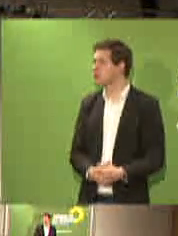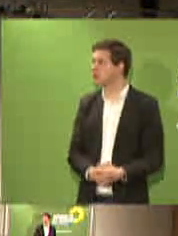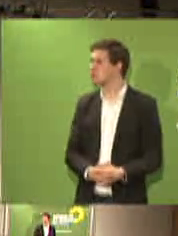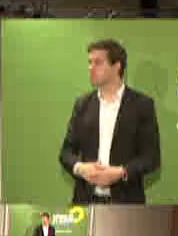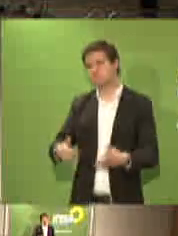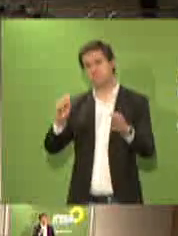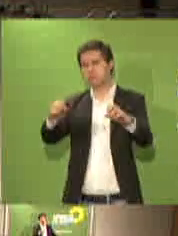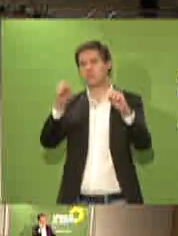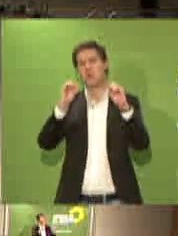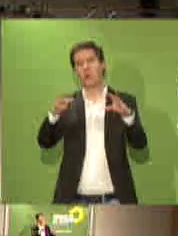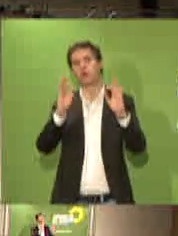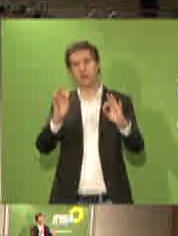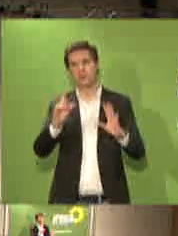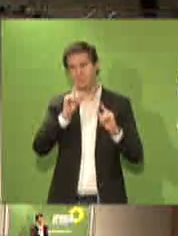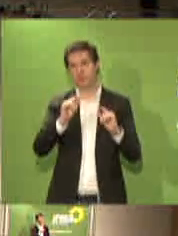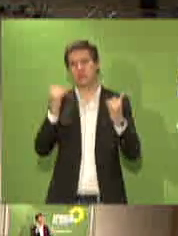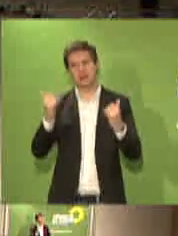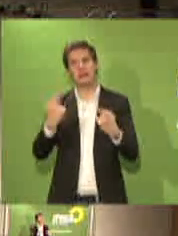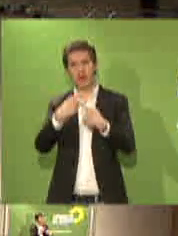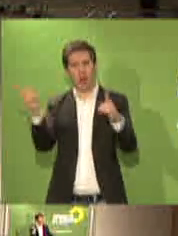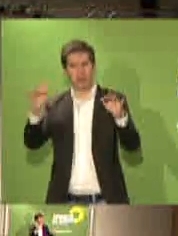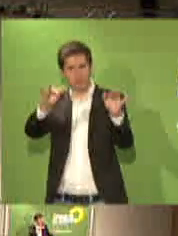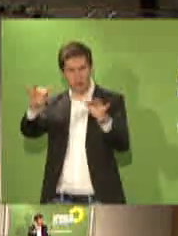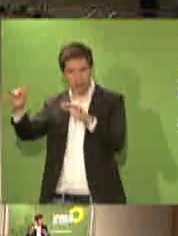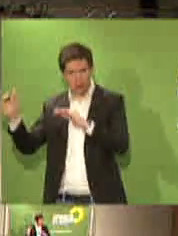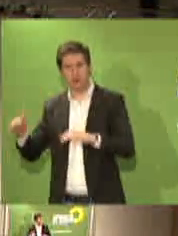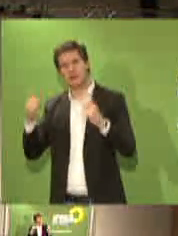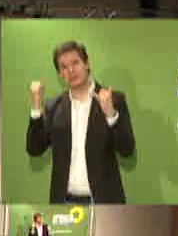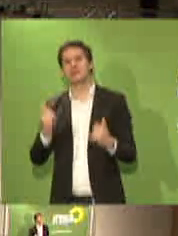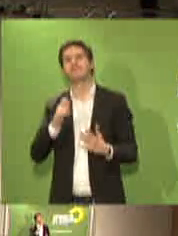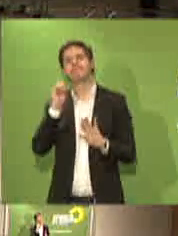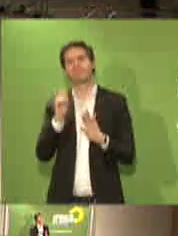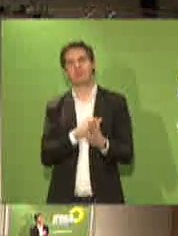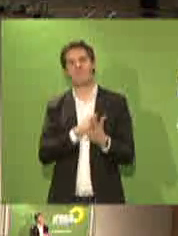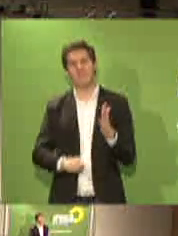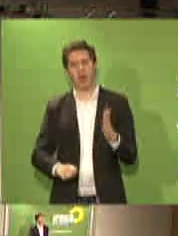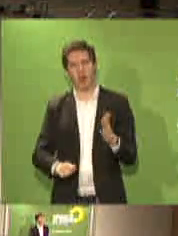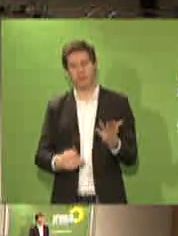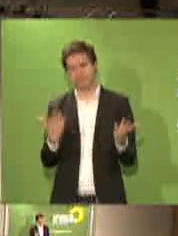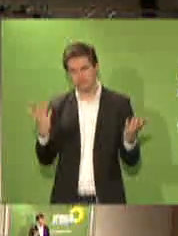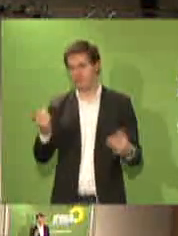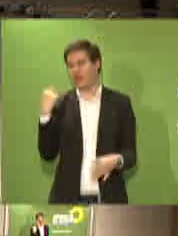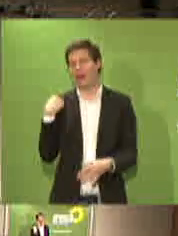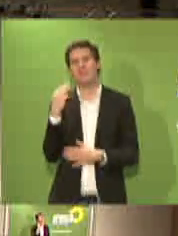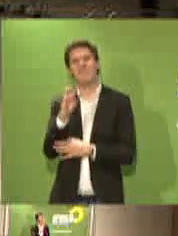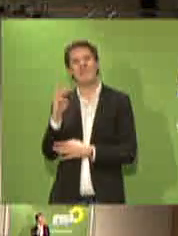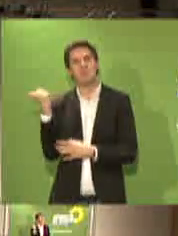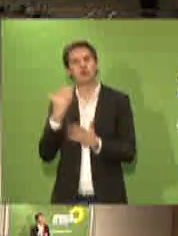Gut, also, alle haben einen Stimmzettel erhalten. Ihr könnt wählen, wie es die Wiebke euch gerade gesagt